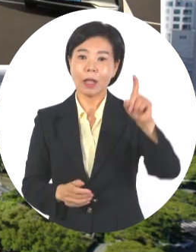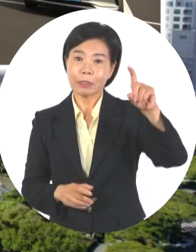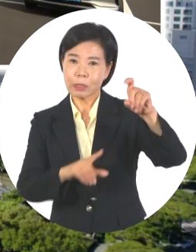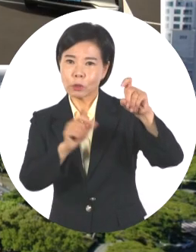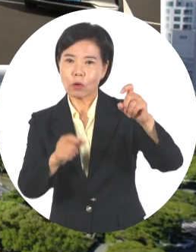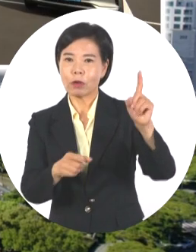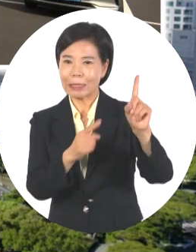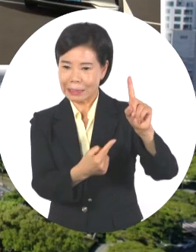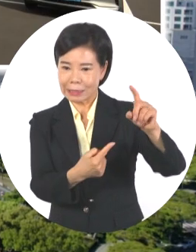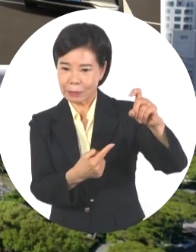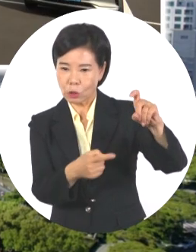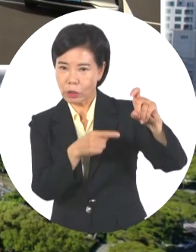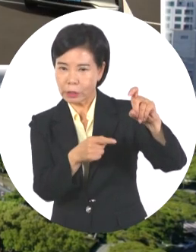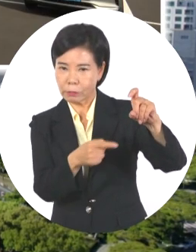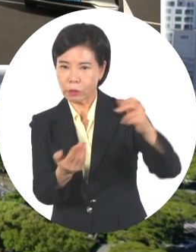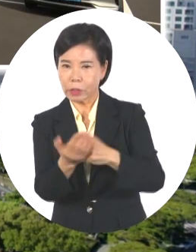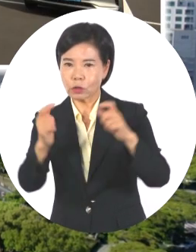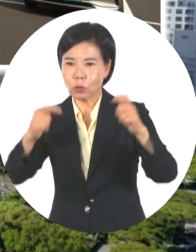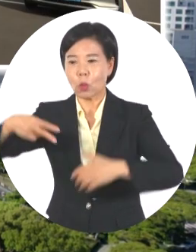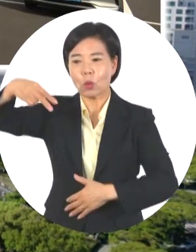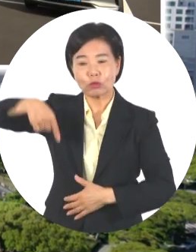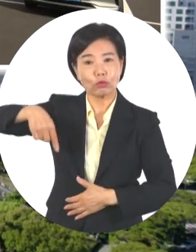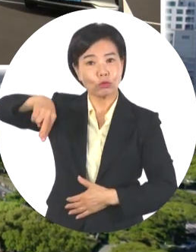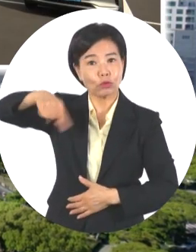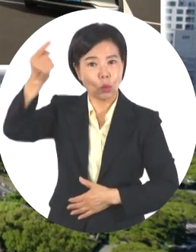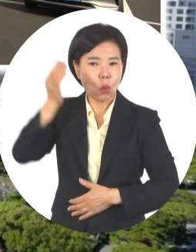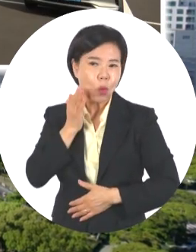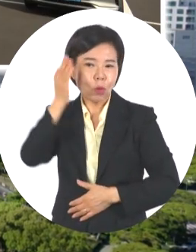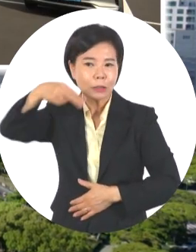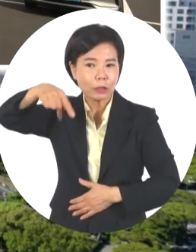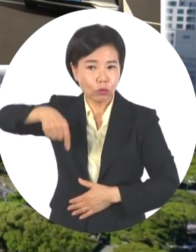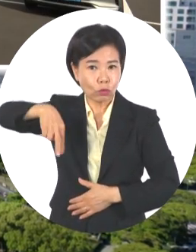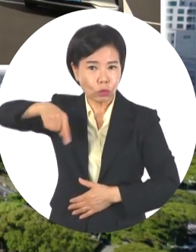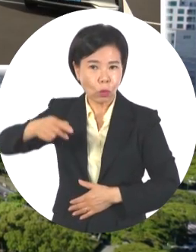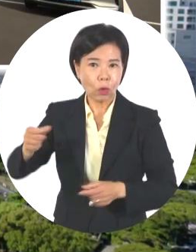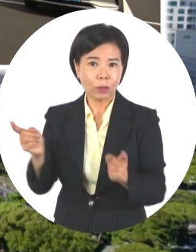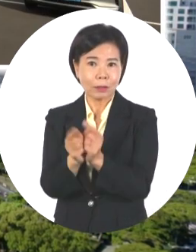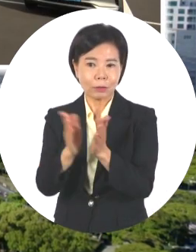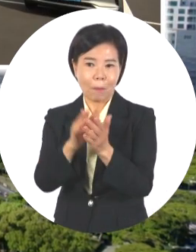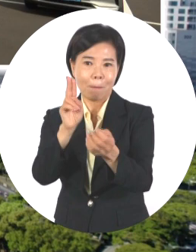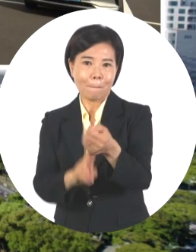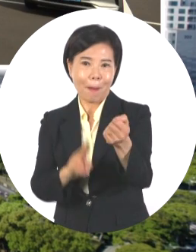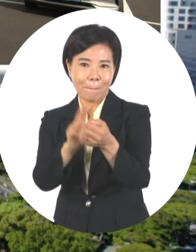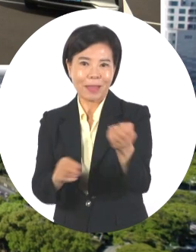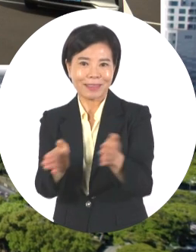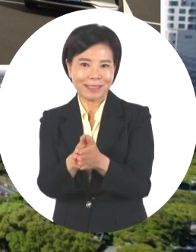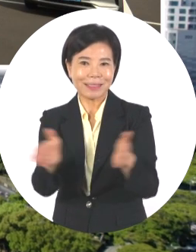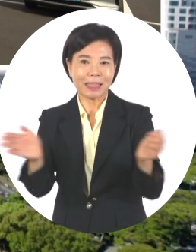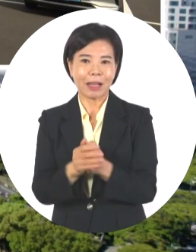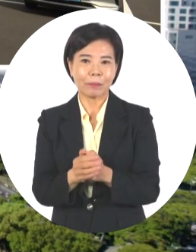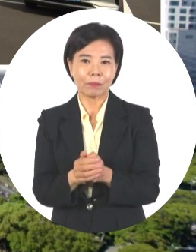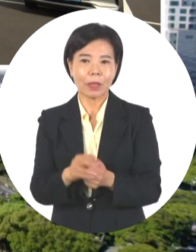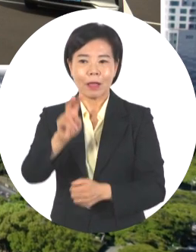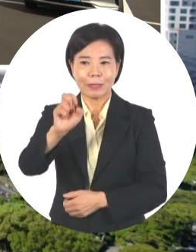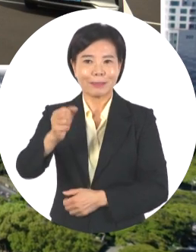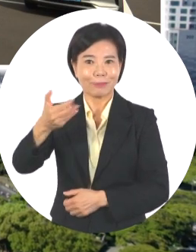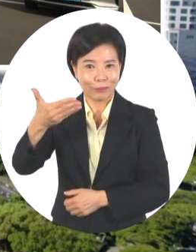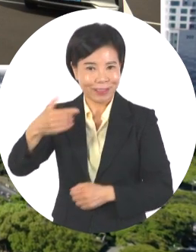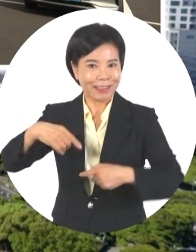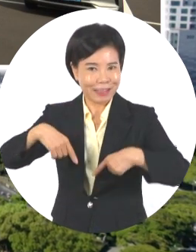11월 1일부터 제주에서 수소 차량용 그린수소 상업 판매가 시작됩니다. 제주도는